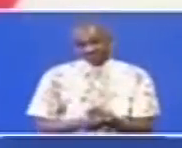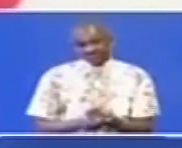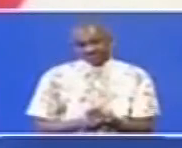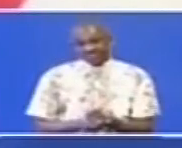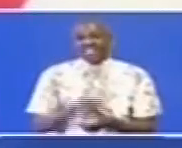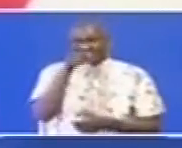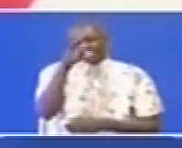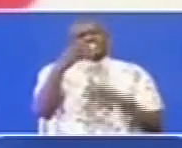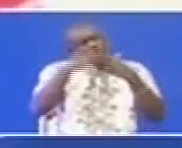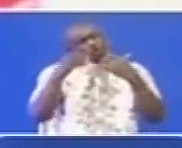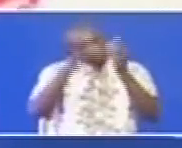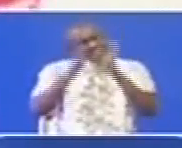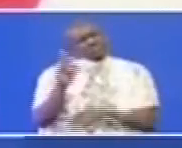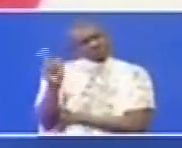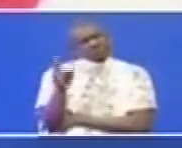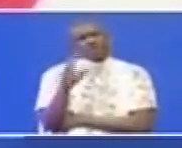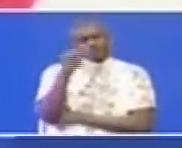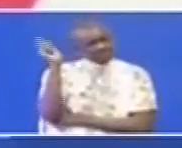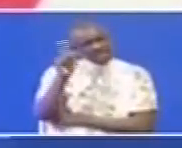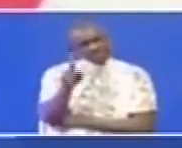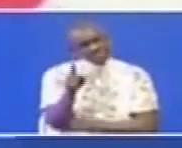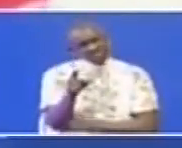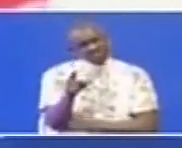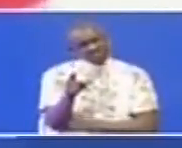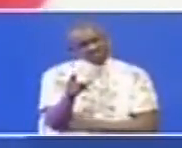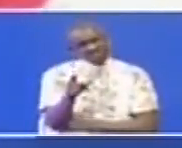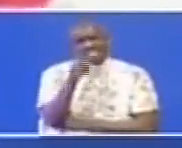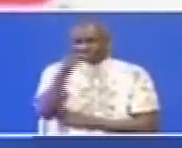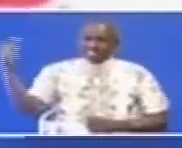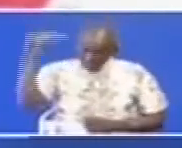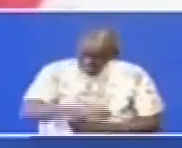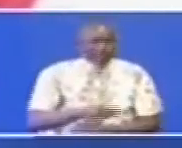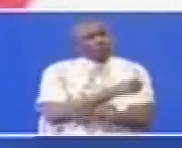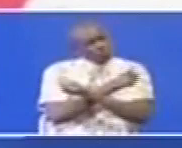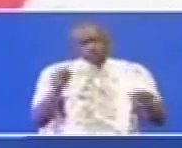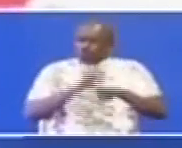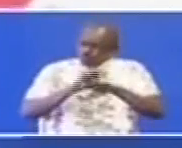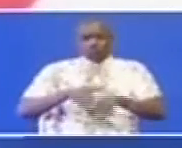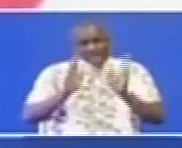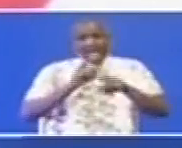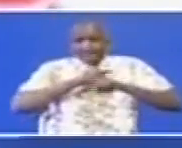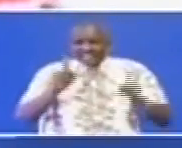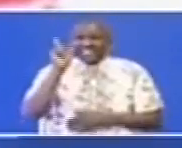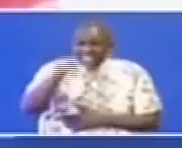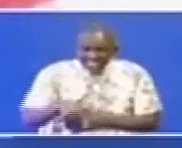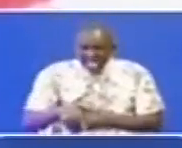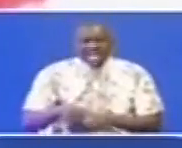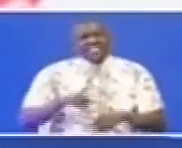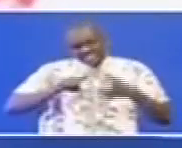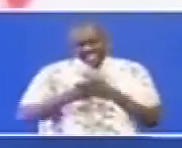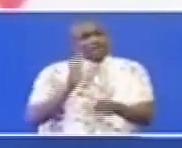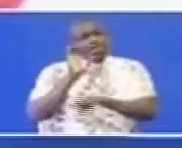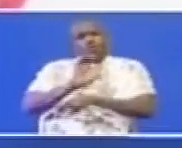Yule bwana Sonko yule kutoka Nairobi alikuja vizuri, lakini baadaye yale